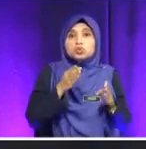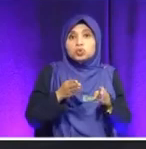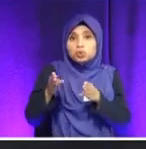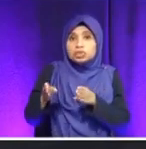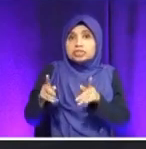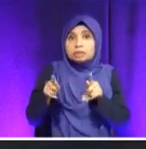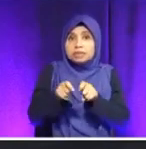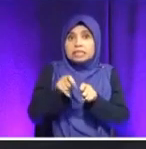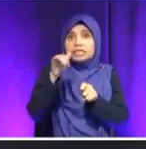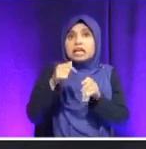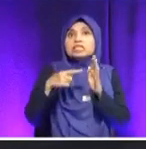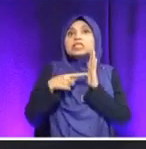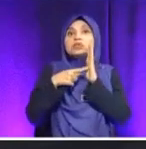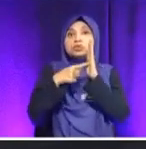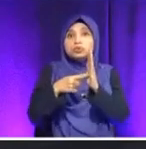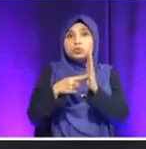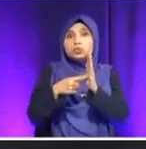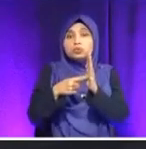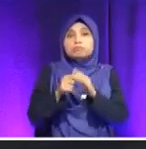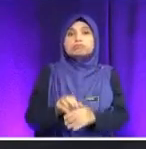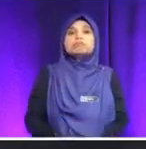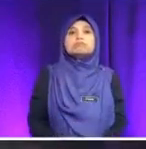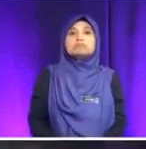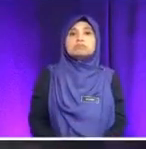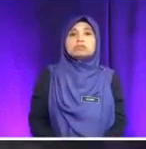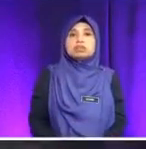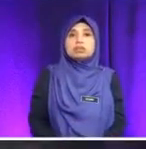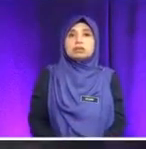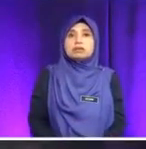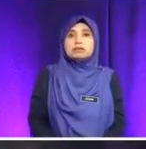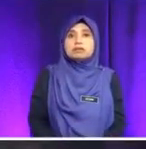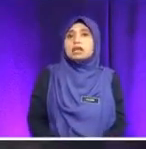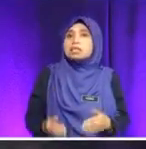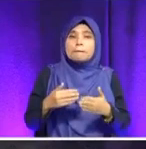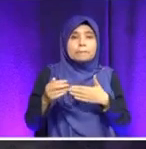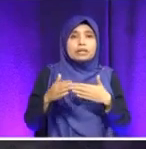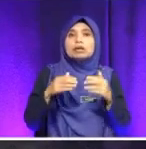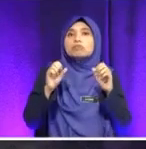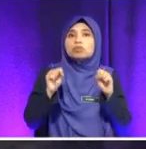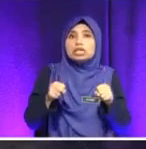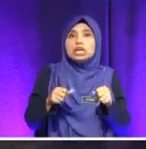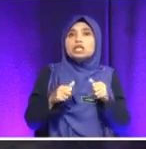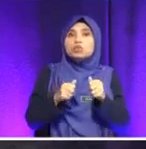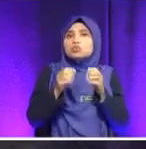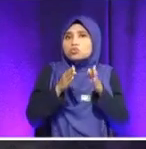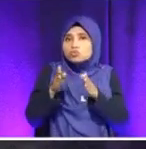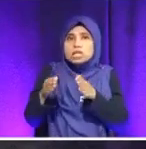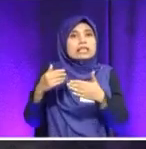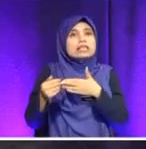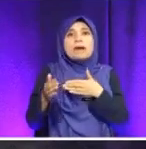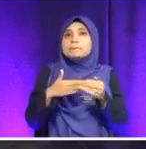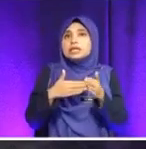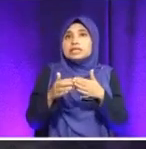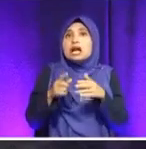ini. Oh, macam tu. Okey. Ke tak kisah, cikgu? Ke kena ikut apa. Tajuk dia juga? Tak kisah. Okey, susunan tak kisah. Tapi okay,